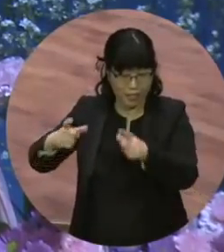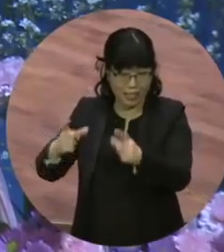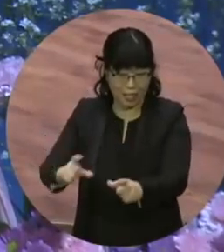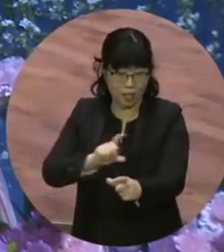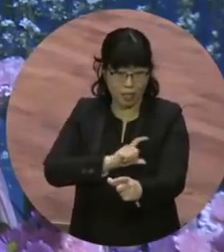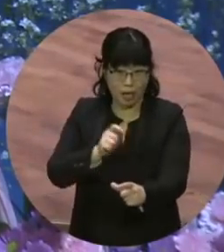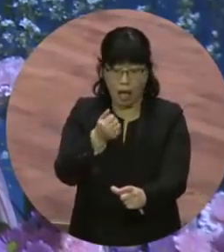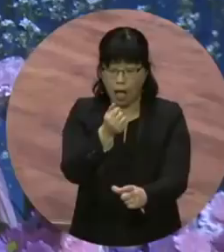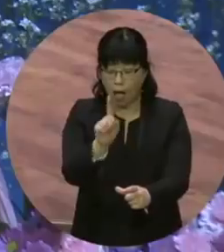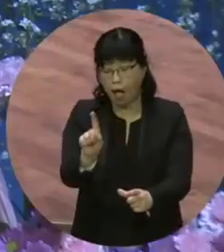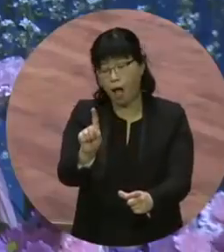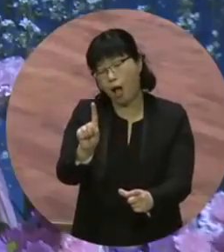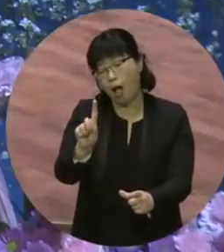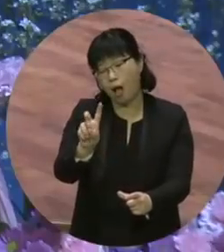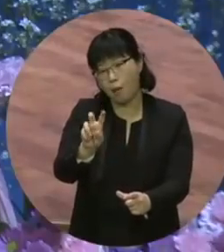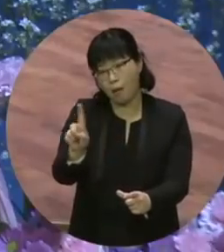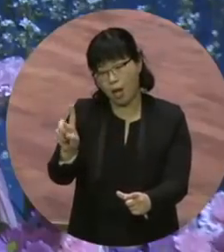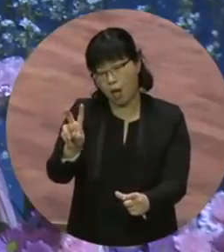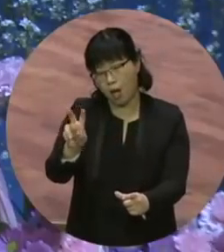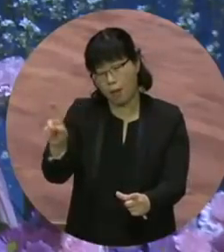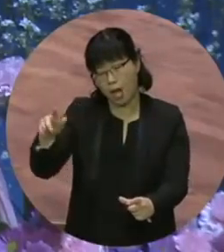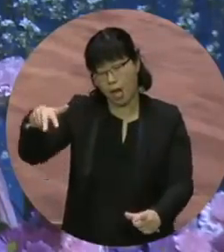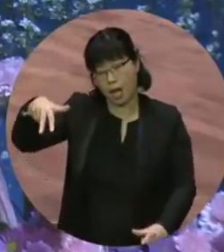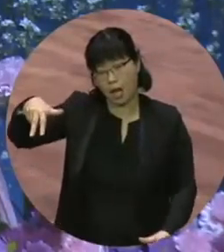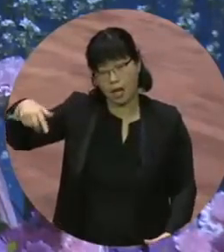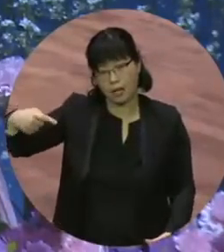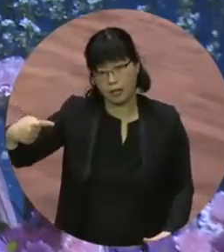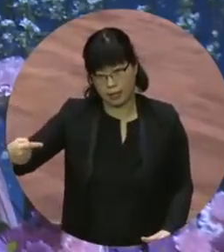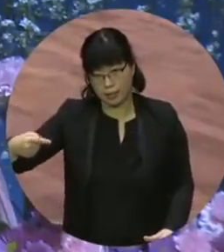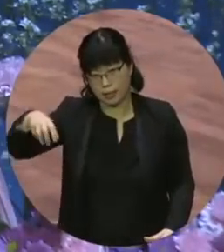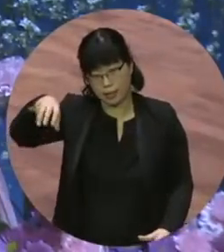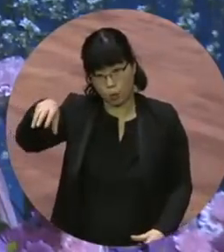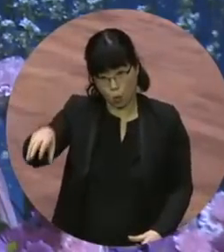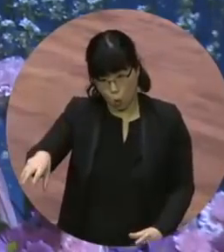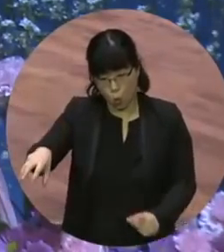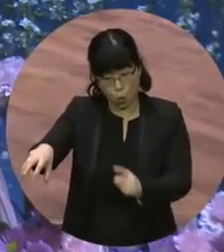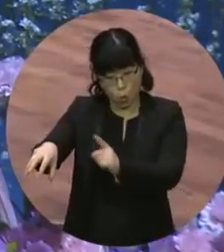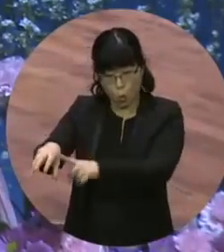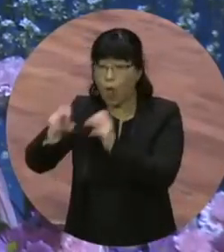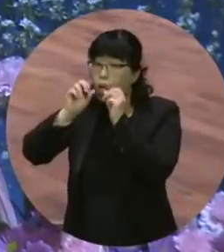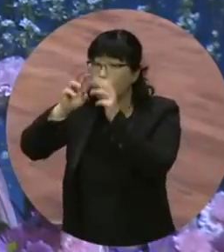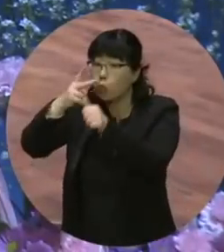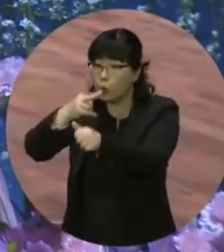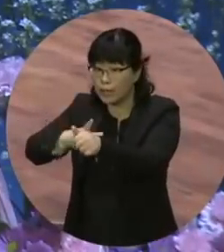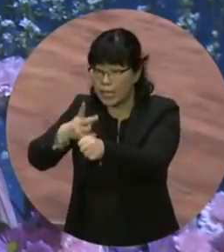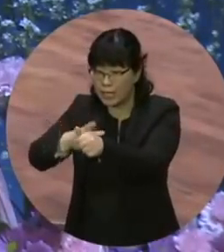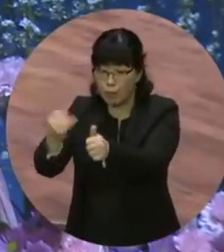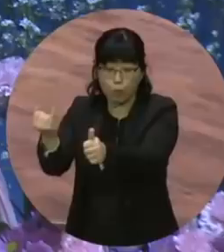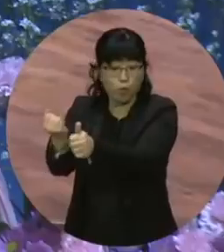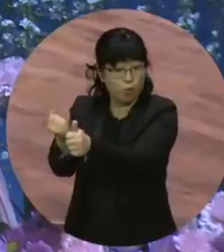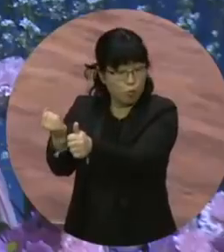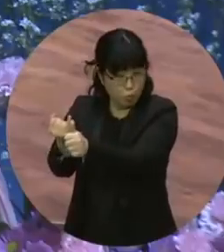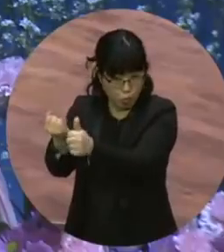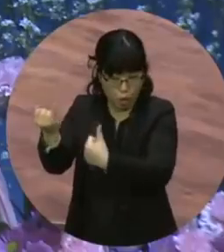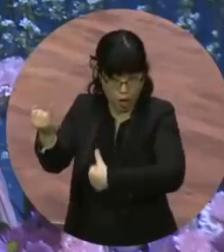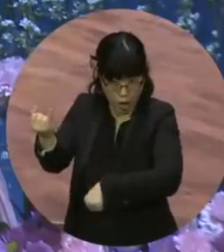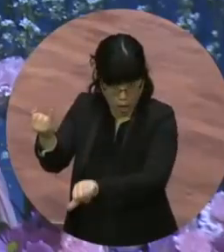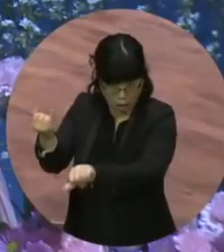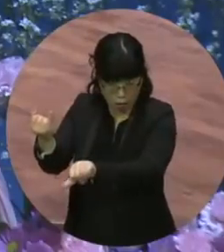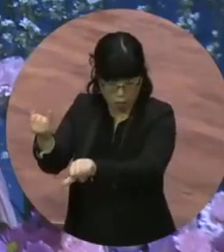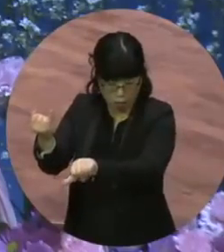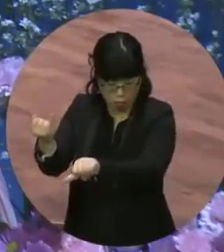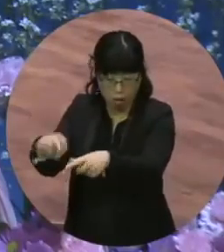이명기 박혁 선교사님과 또 임동희 전사님 왔지요. 그 아들